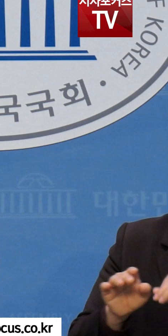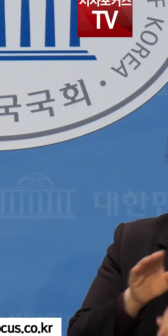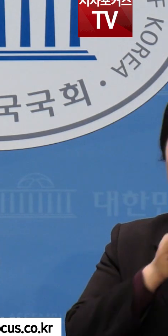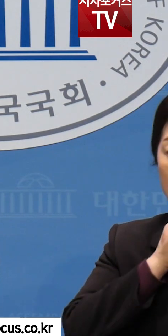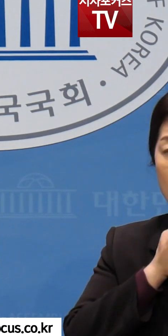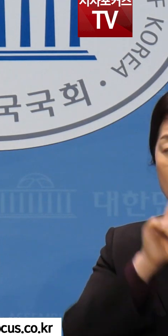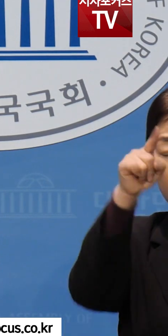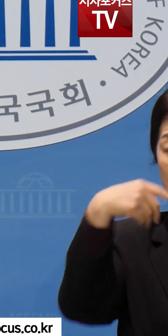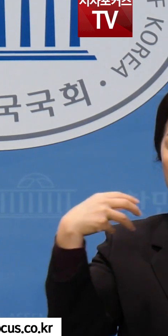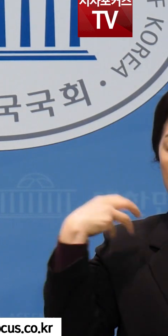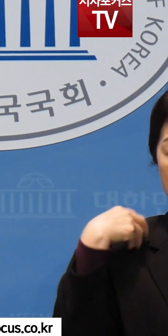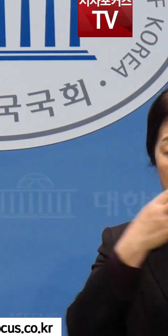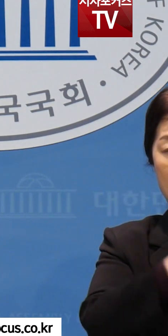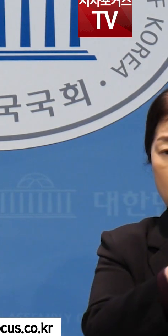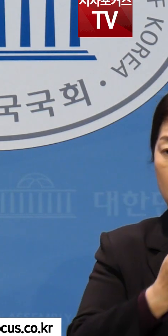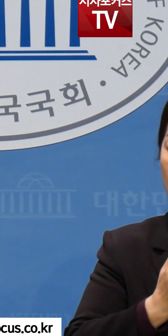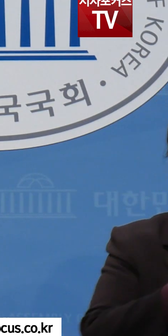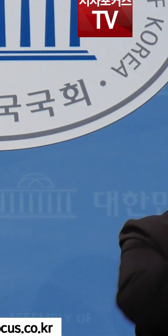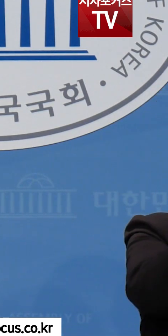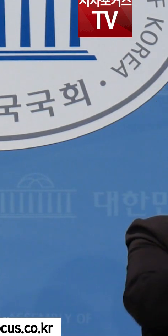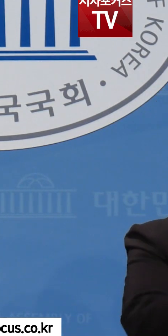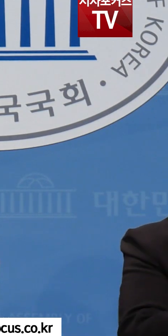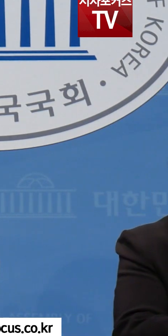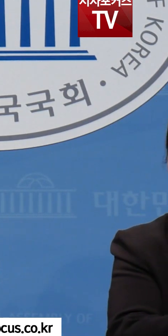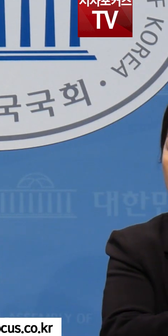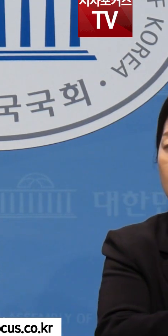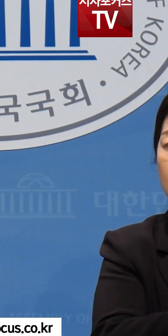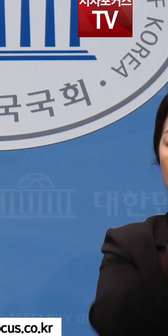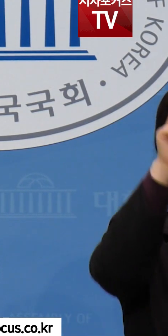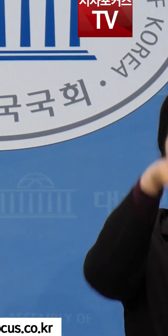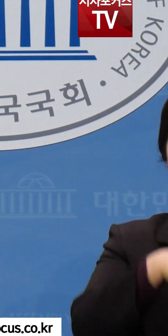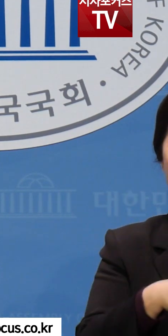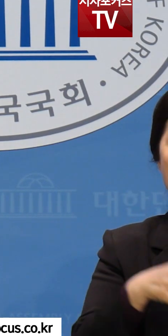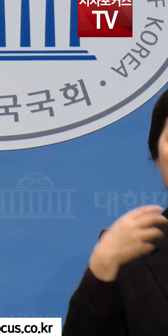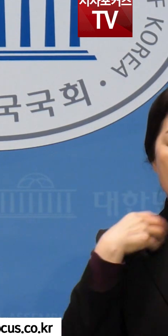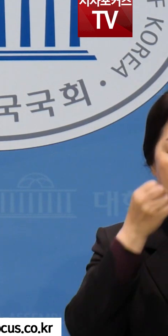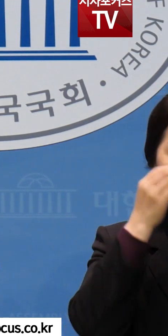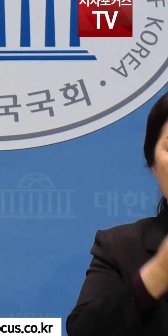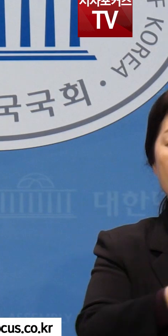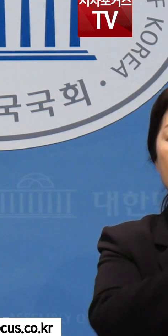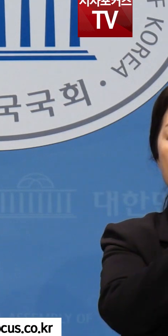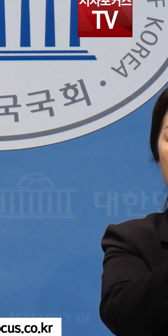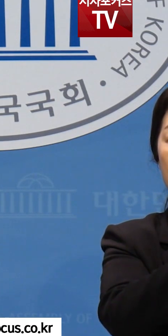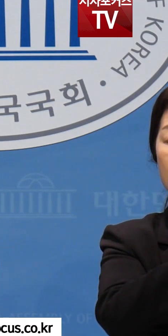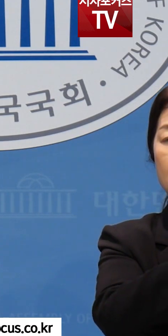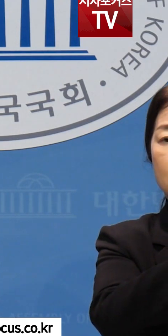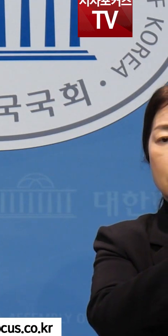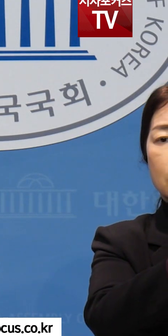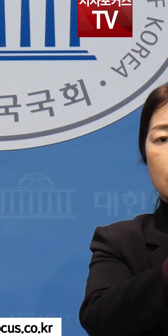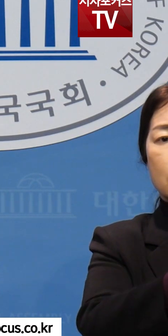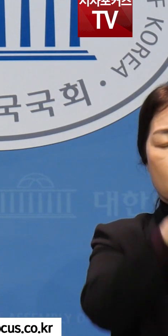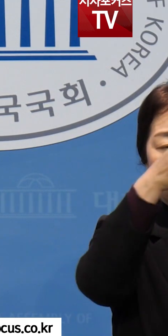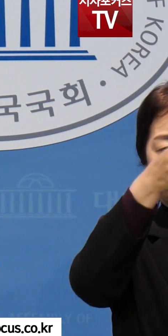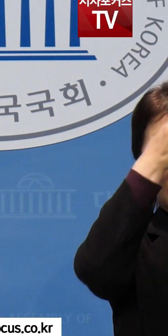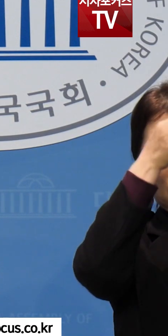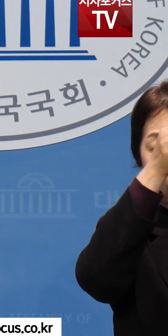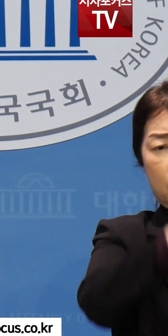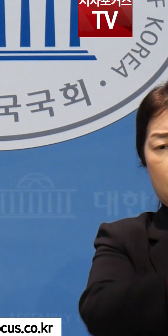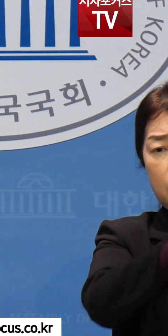법안을 통과시키고 조속히 우주항공청을 설립해 치열한 우주